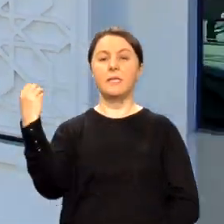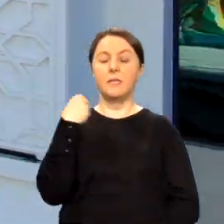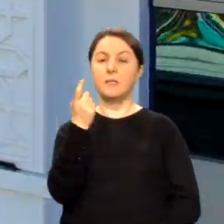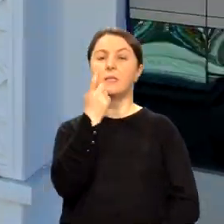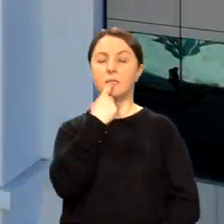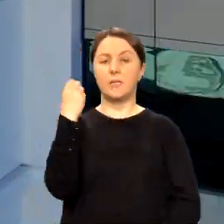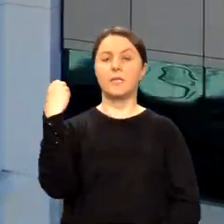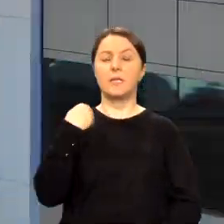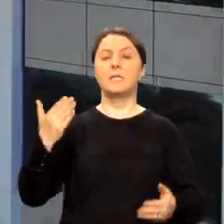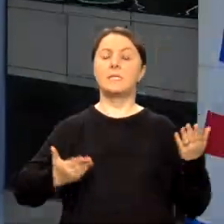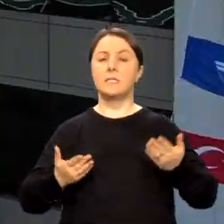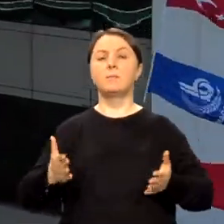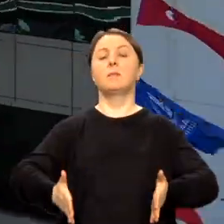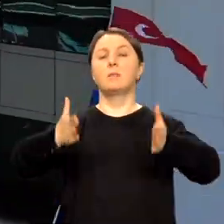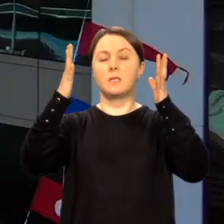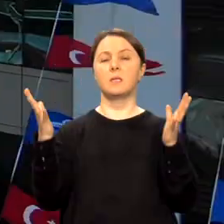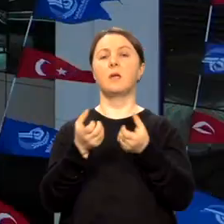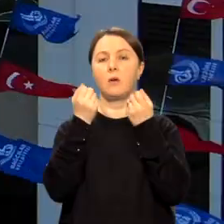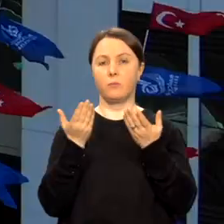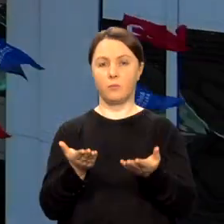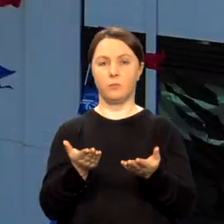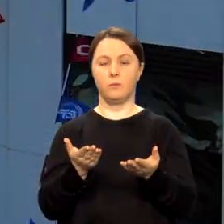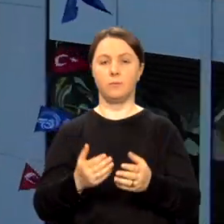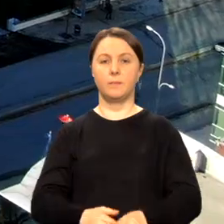yeni yılda yeni hizmet binasına kavuştu.